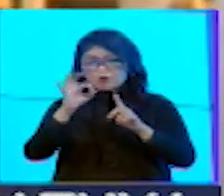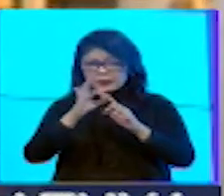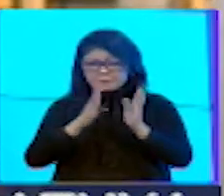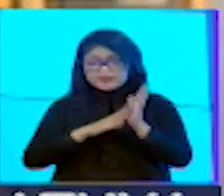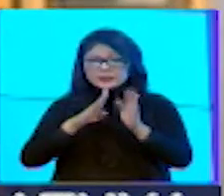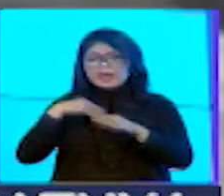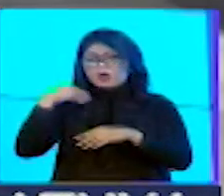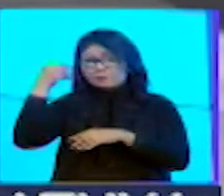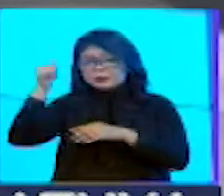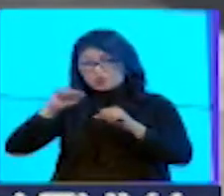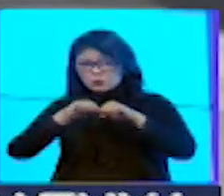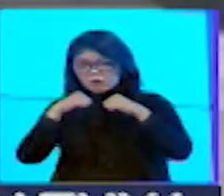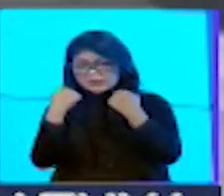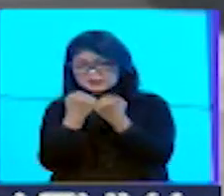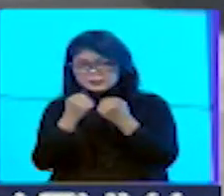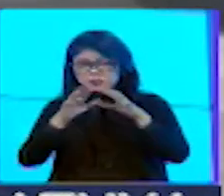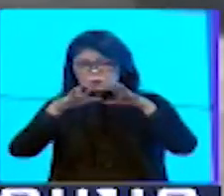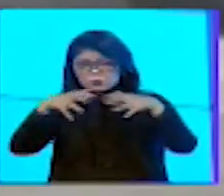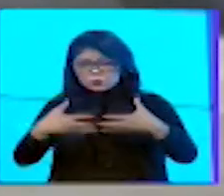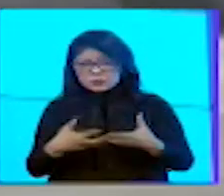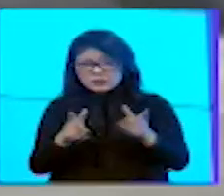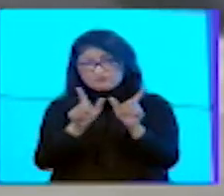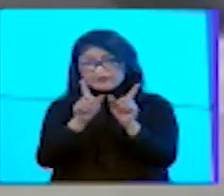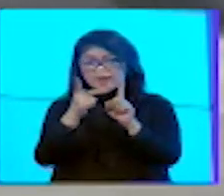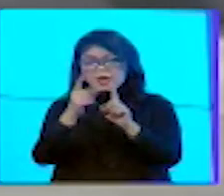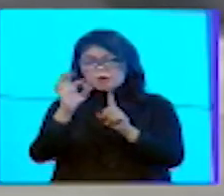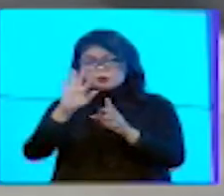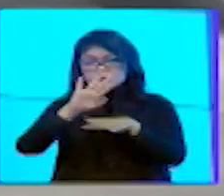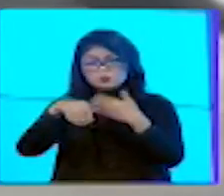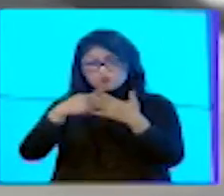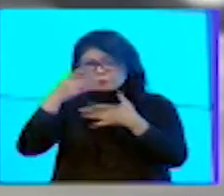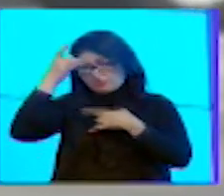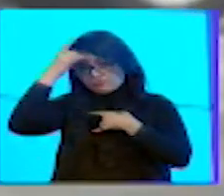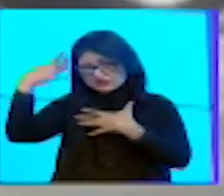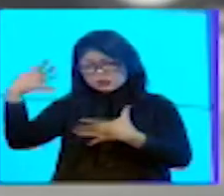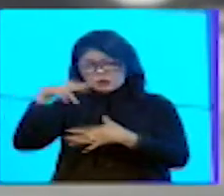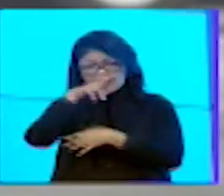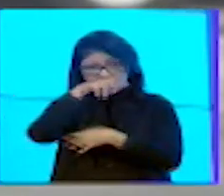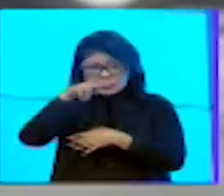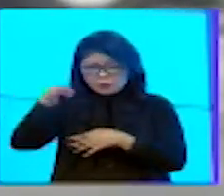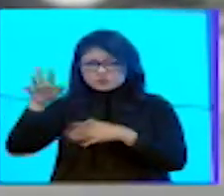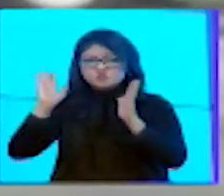Organisasi Kesehatan Dunia dan para ahli. Tim Liputan iNews melaporkan.